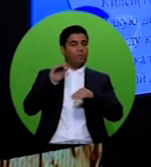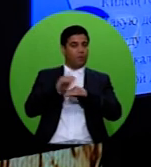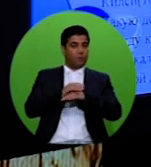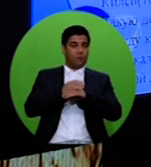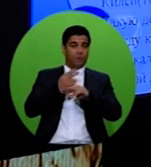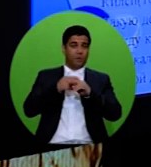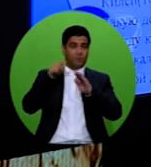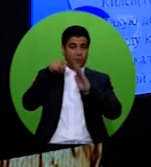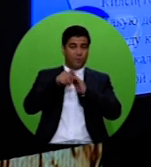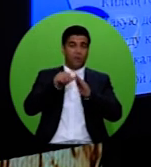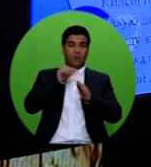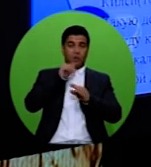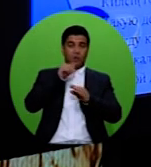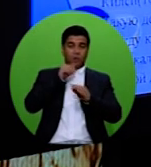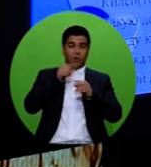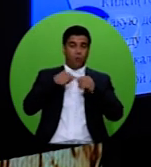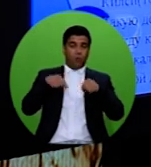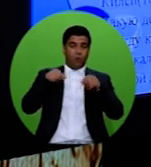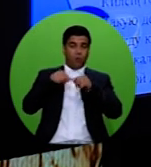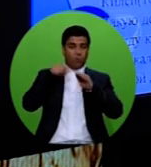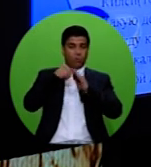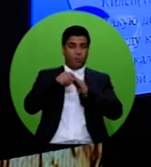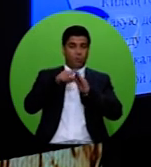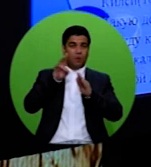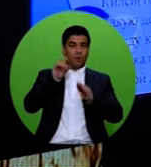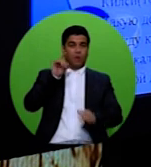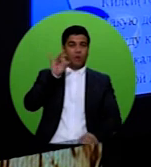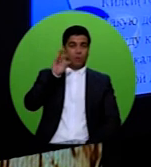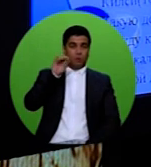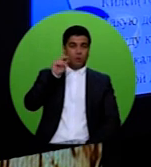Он находится в Кашкадаринском округе на хребте